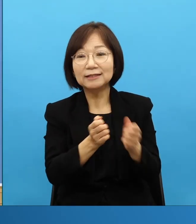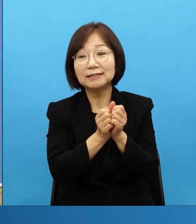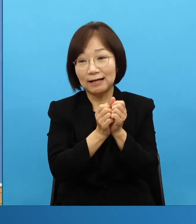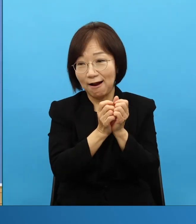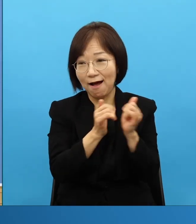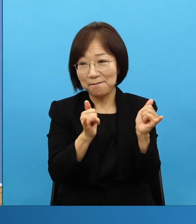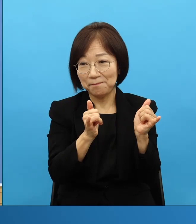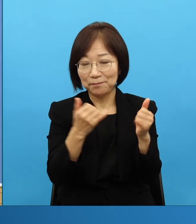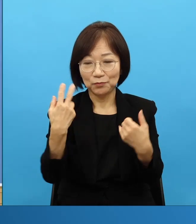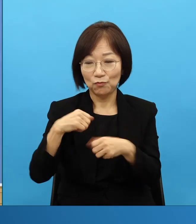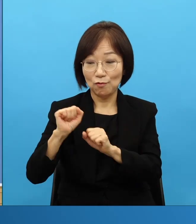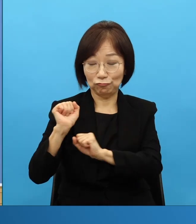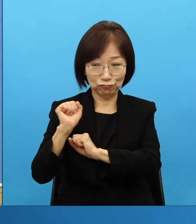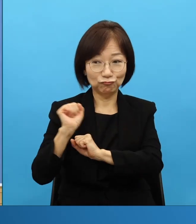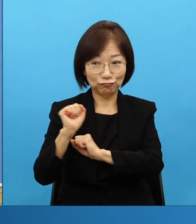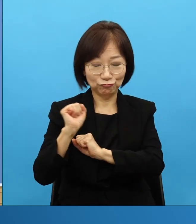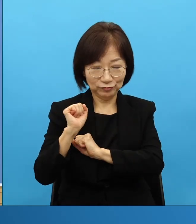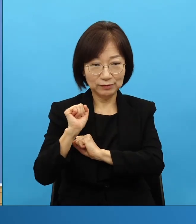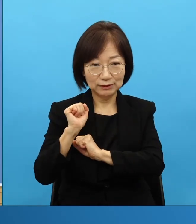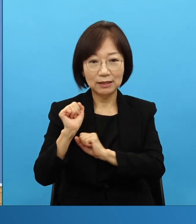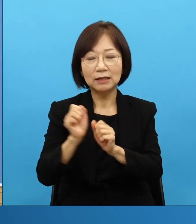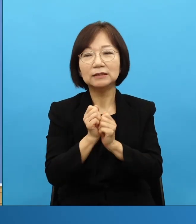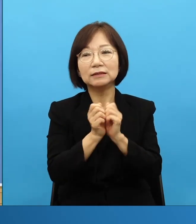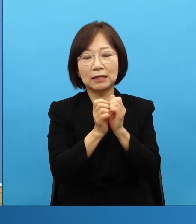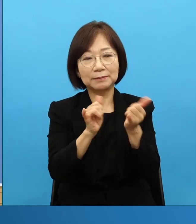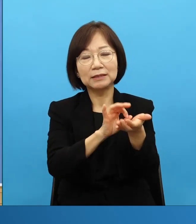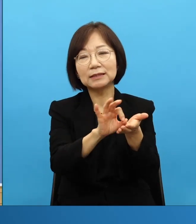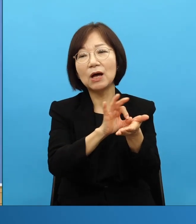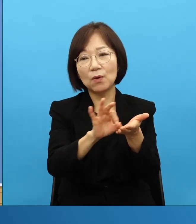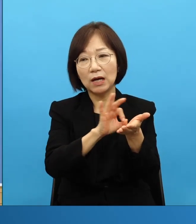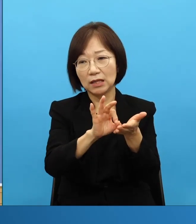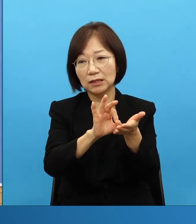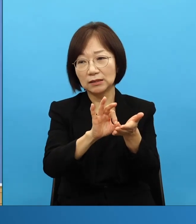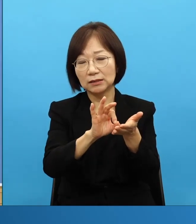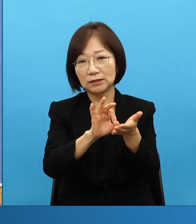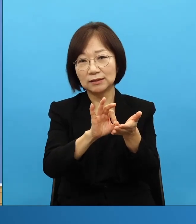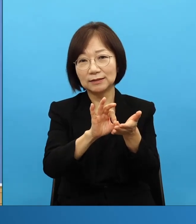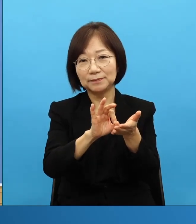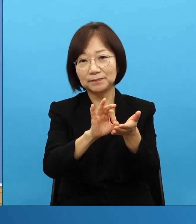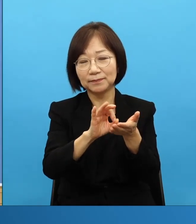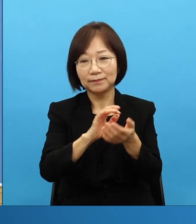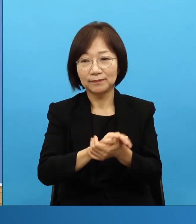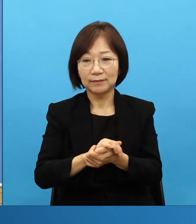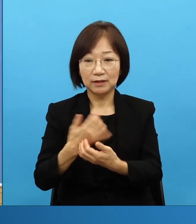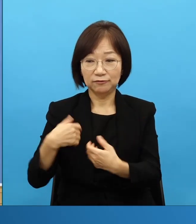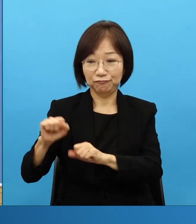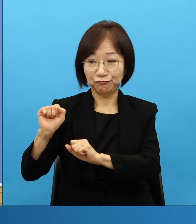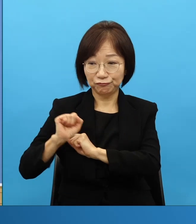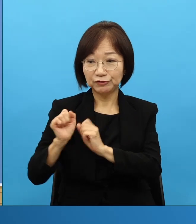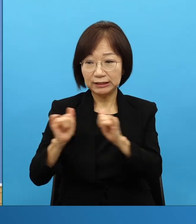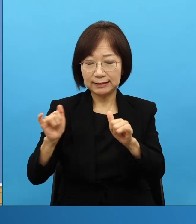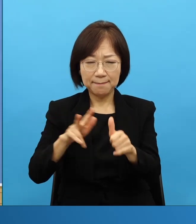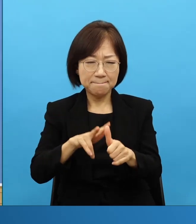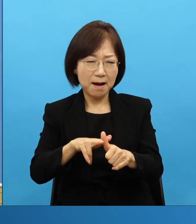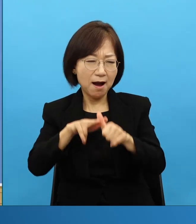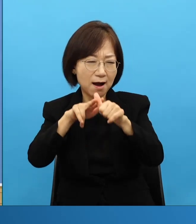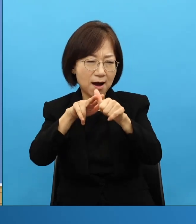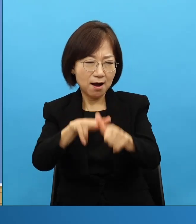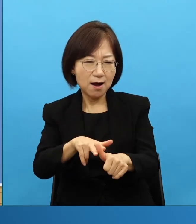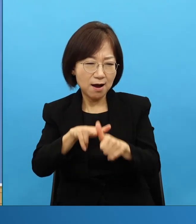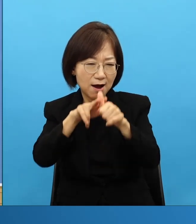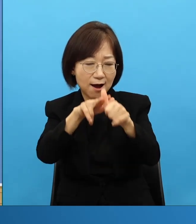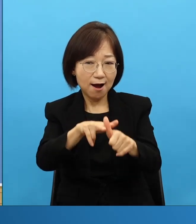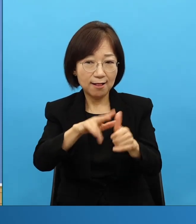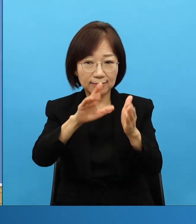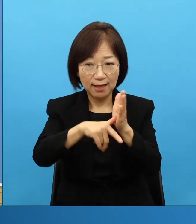not just someone that anybody or any average person can buy. This is only something that the wealthy can buy and purchase. 장군들이 말을 타면 반드시 그 위에는 가죽을 덮어서